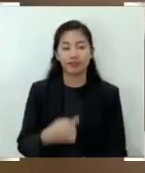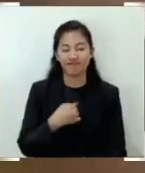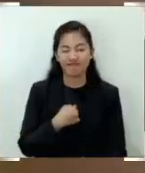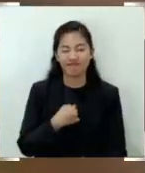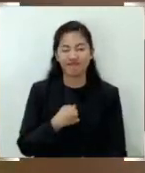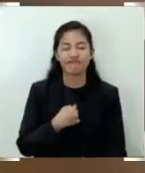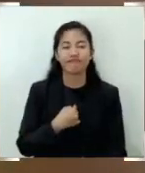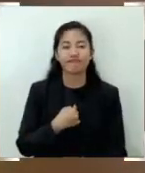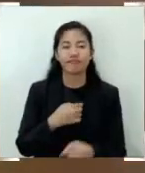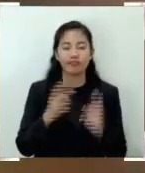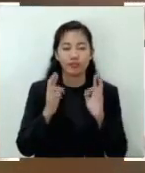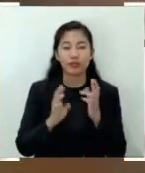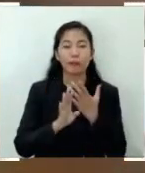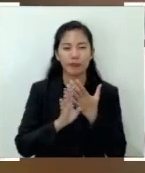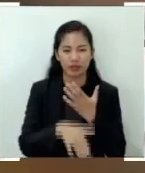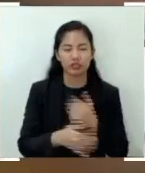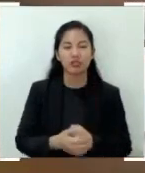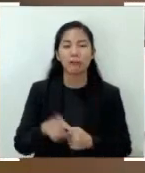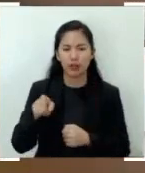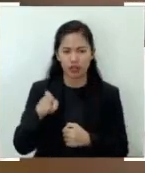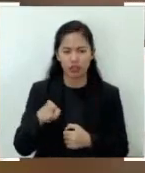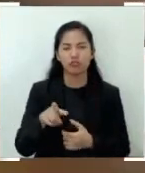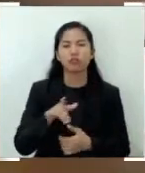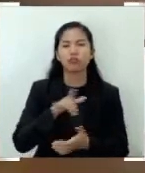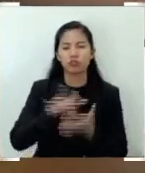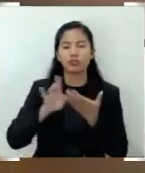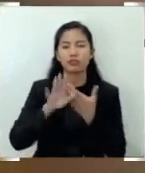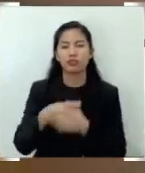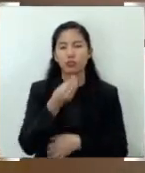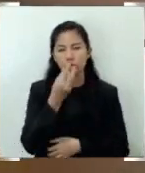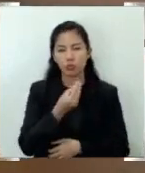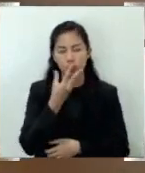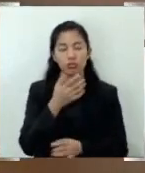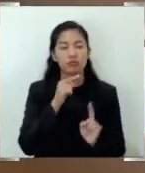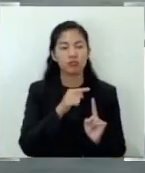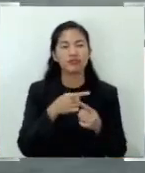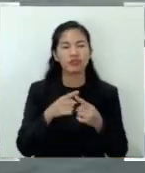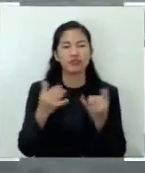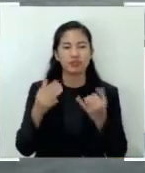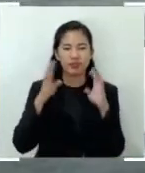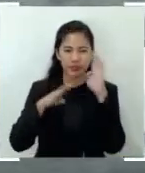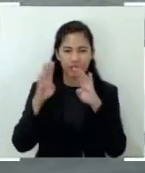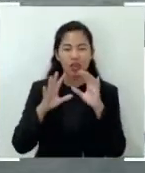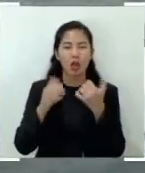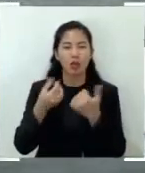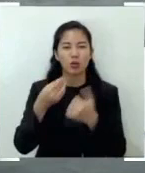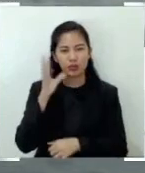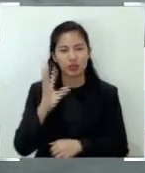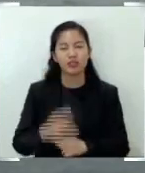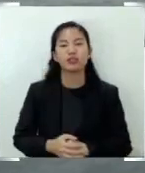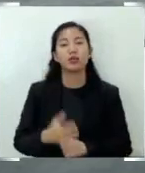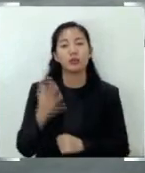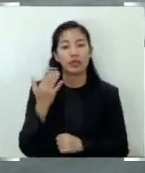Pabalik na dapat sa Hong Kong ang domestic helper na si Marilyn, pero problemado siya kung paano uuwi. Aabutan na kasi siya